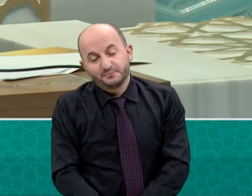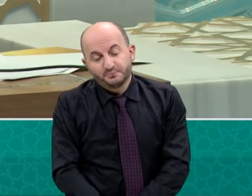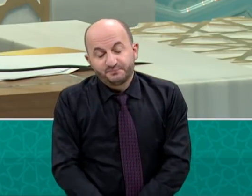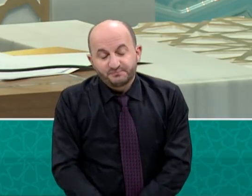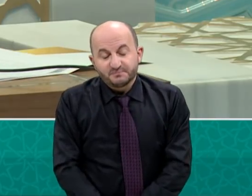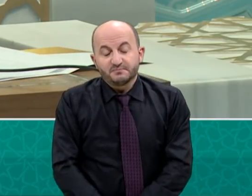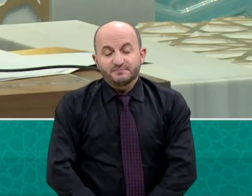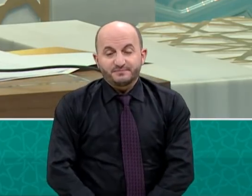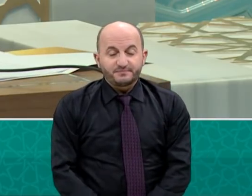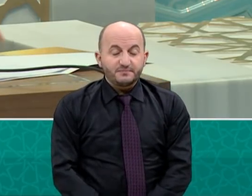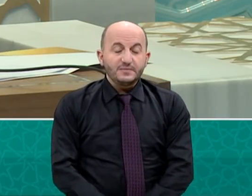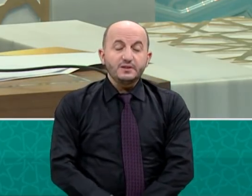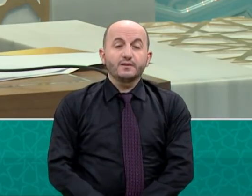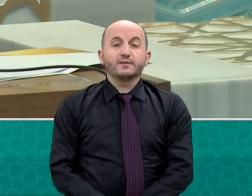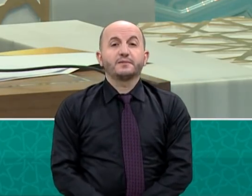Değerli kardeşlerim,